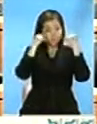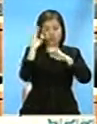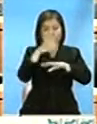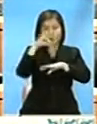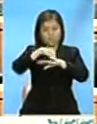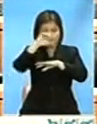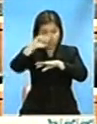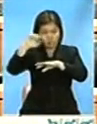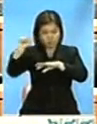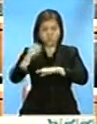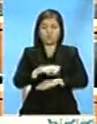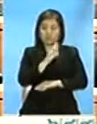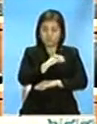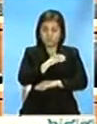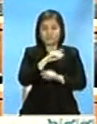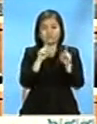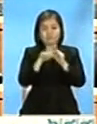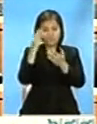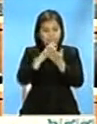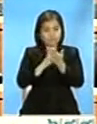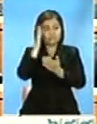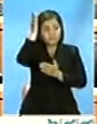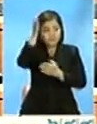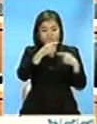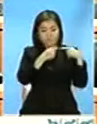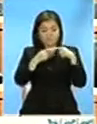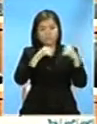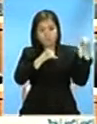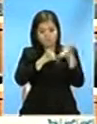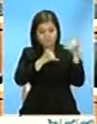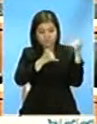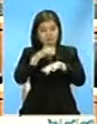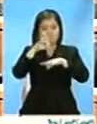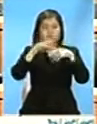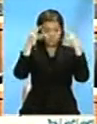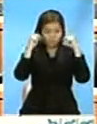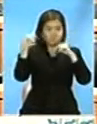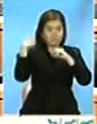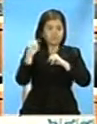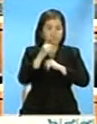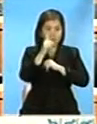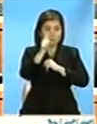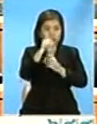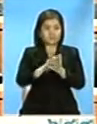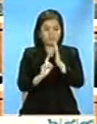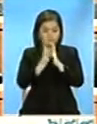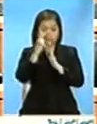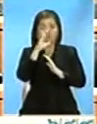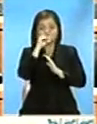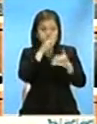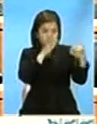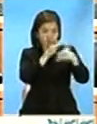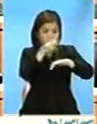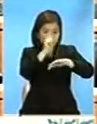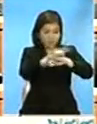จะตื่นเต้นนะฮะถ้าว่าท่านจะมาในวาระต่อๆไปที่ท่านมาในฐานะนายกรัฐมนตรีครับผมขอเริ่มต้นที่จะได้พูดคุยกับท่านประธานและท่านประธาน